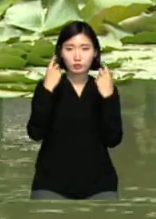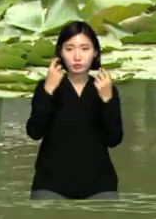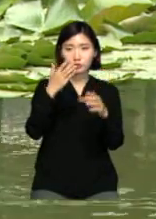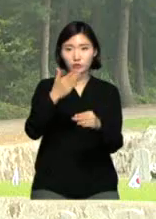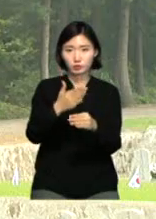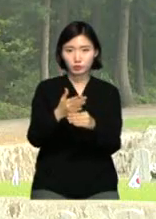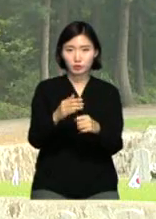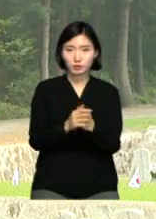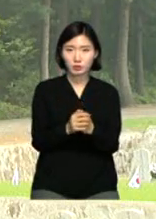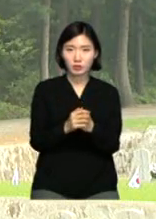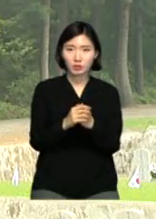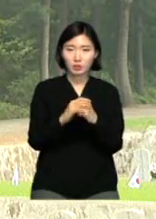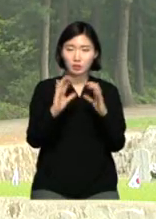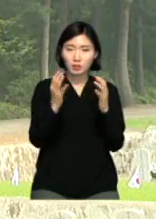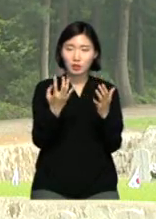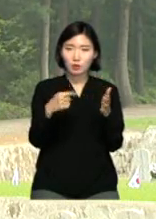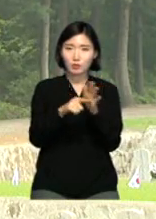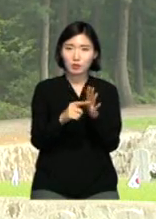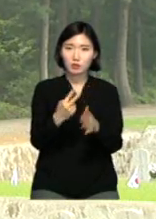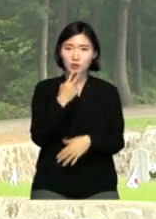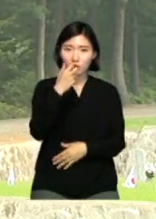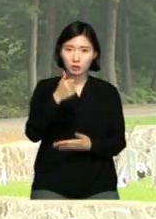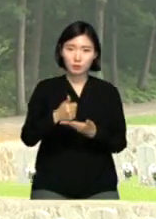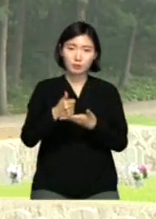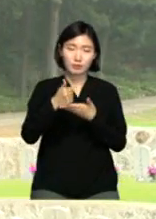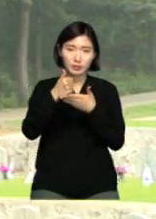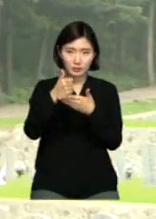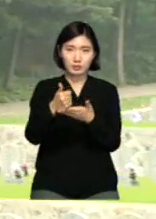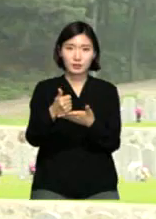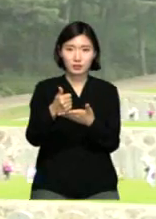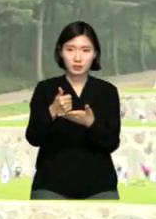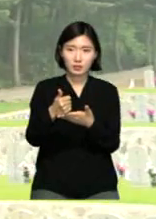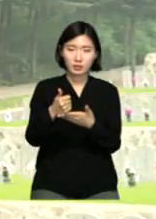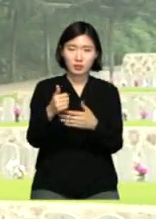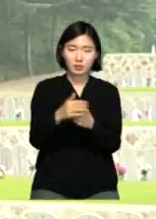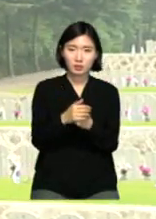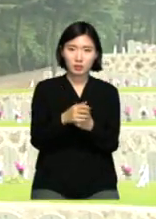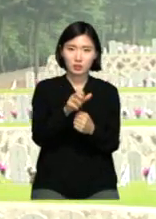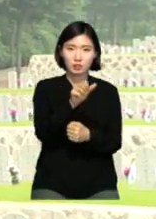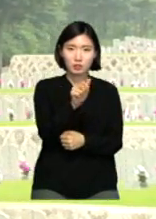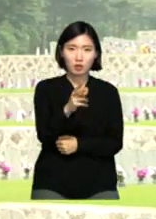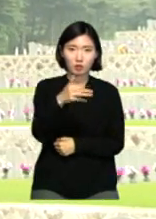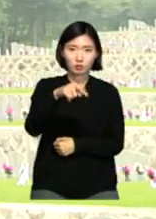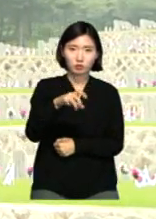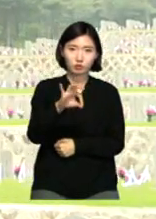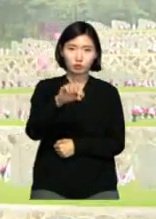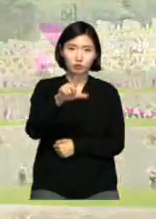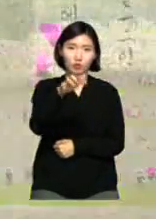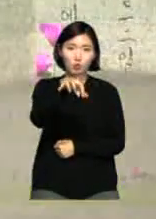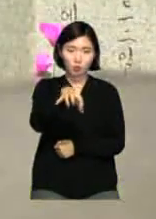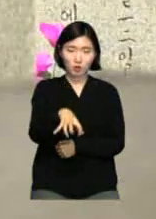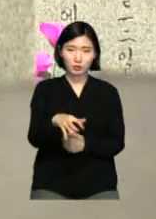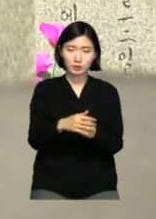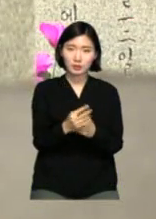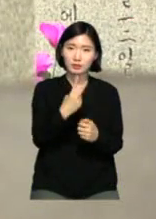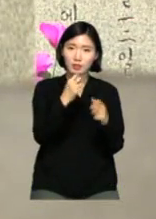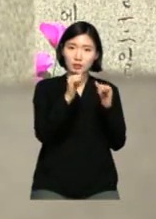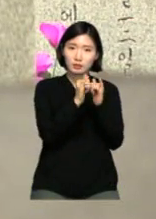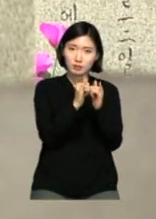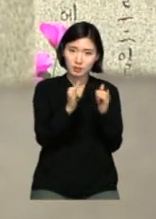순국 선열과 호국 영령이 잠든 국립서울현충원. 반세기가 넘은 지금 산자와 죽은 자의